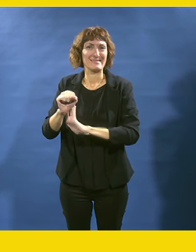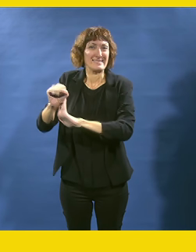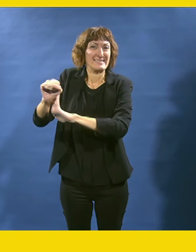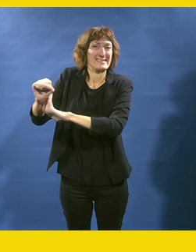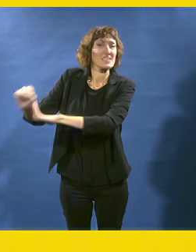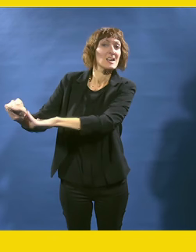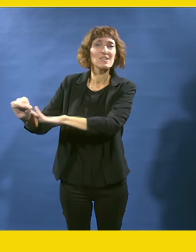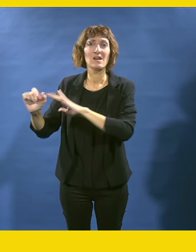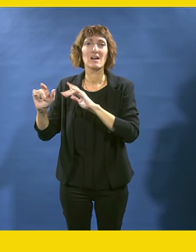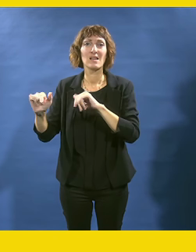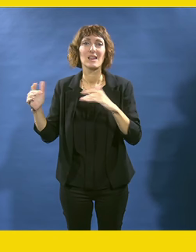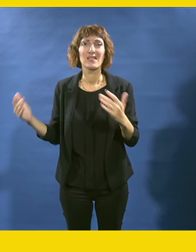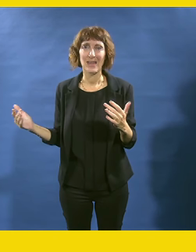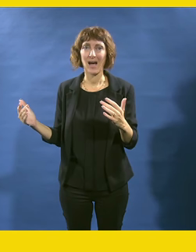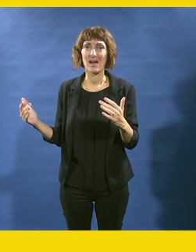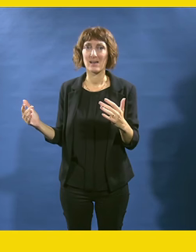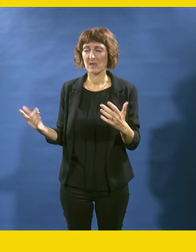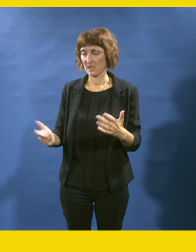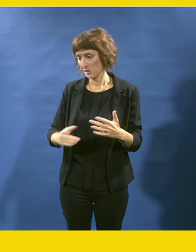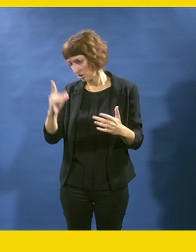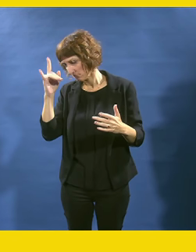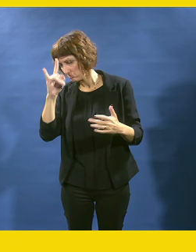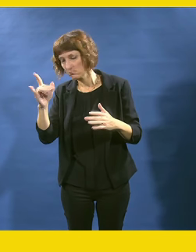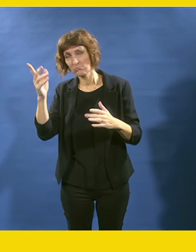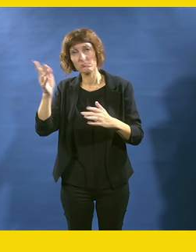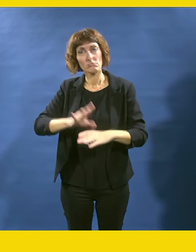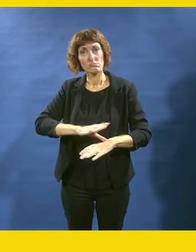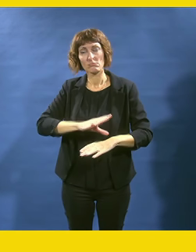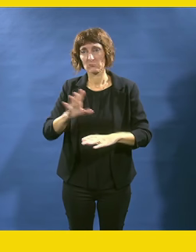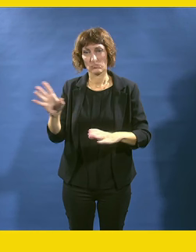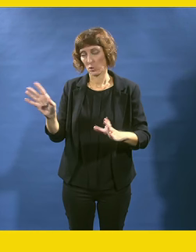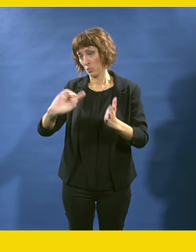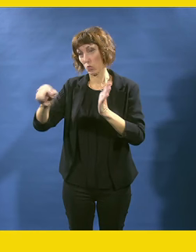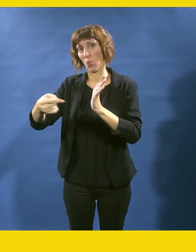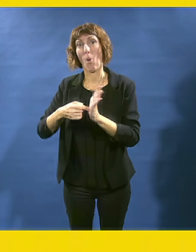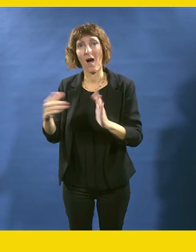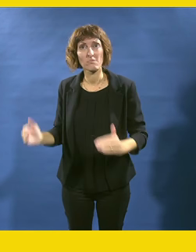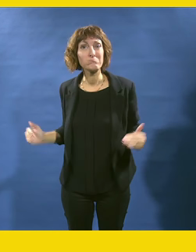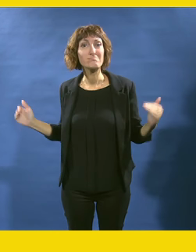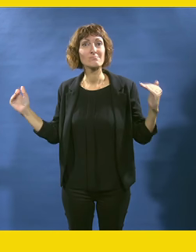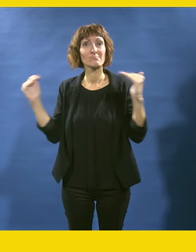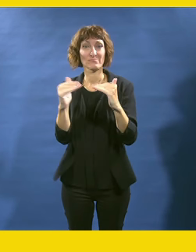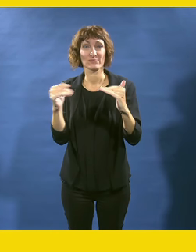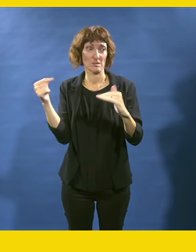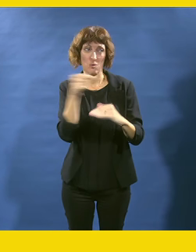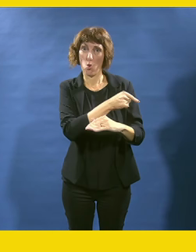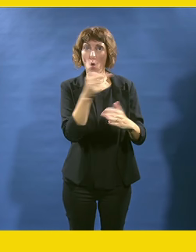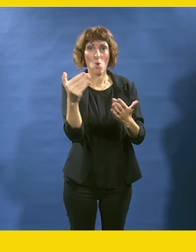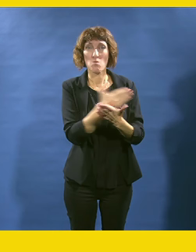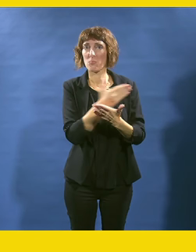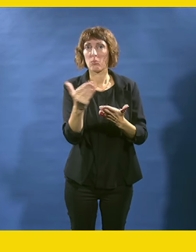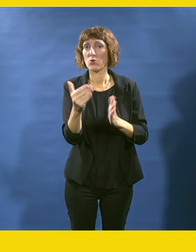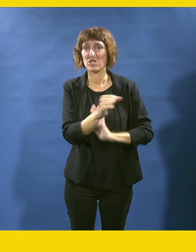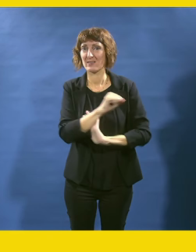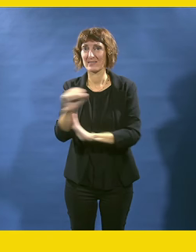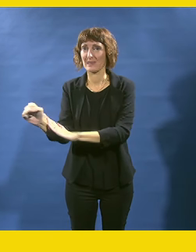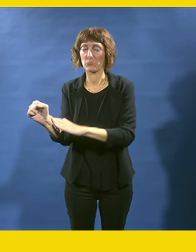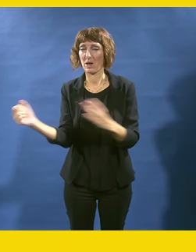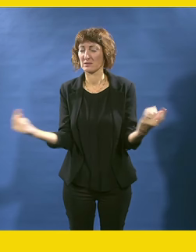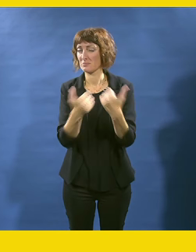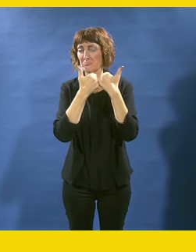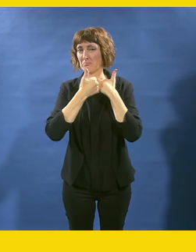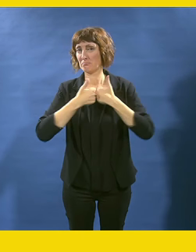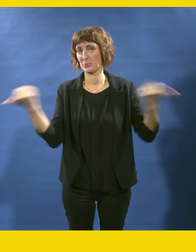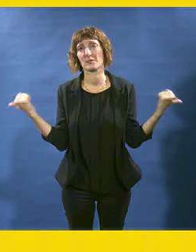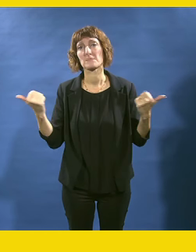extrémiste, l'égale dignité et l'égalité des droits, c'est exactement l'opposé de leur projet. Parce que si nous voulons